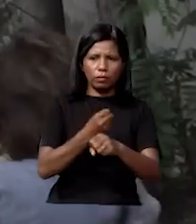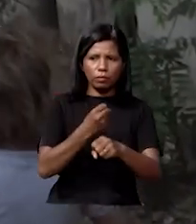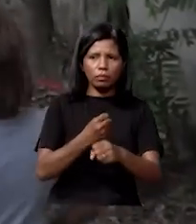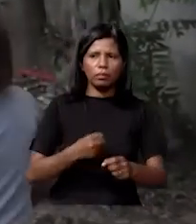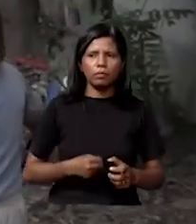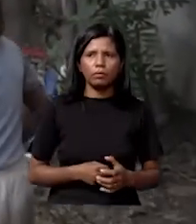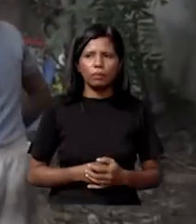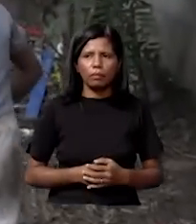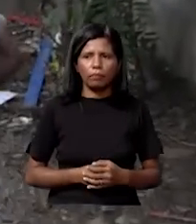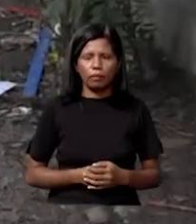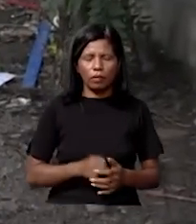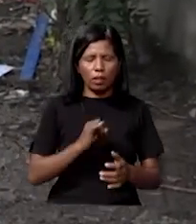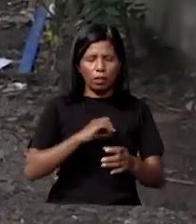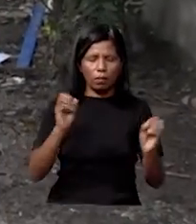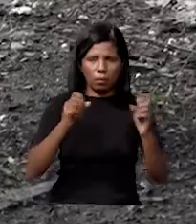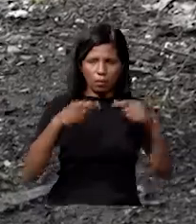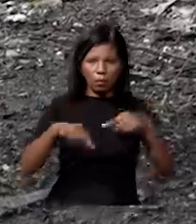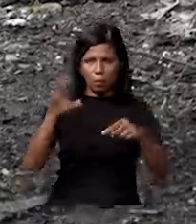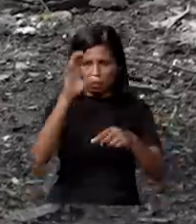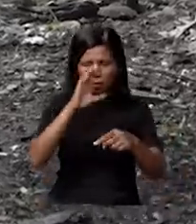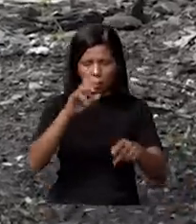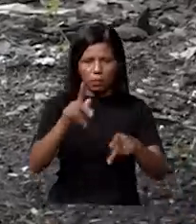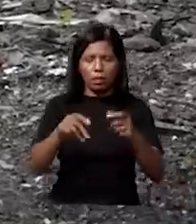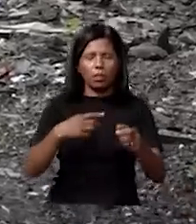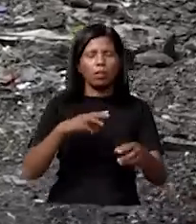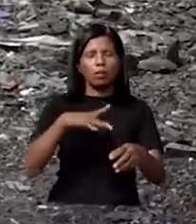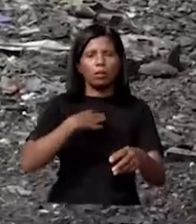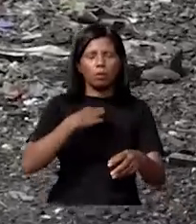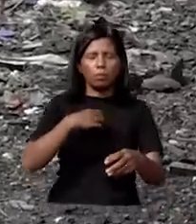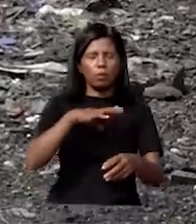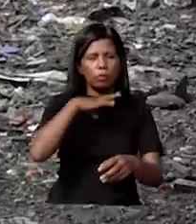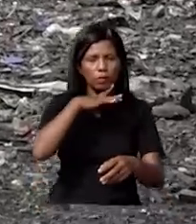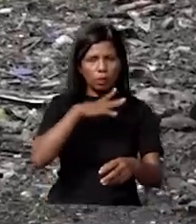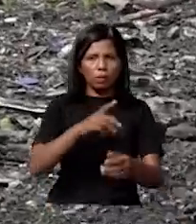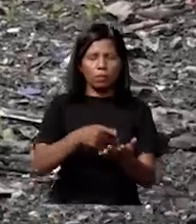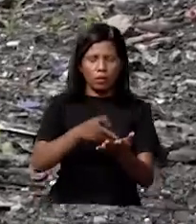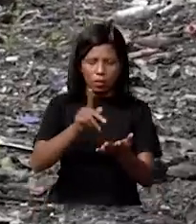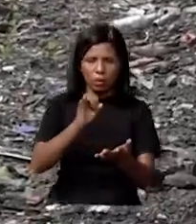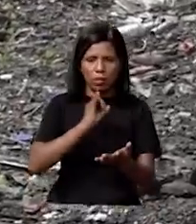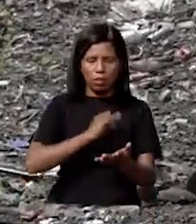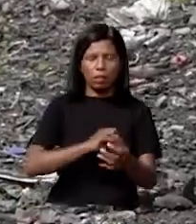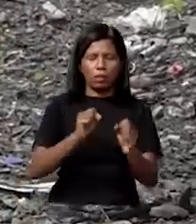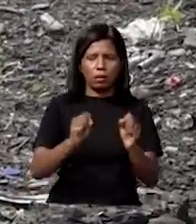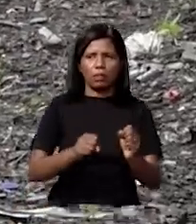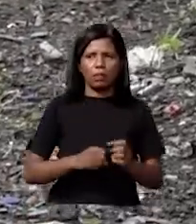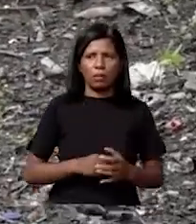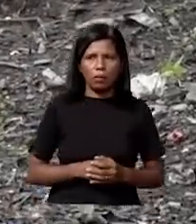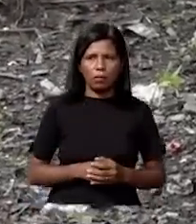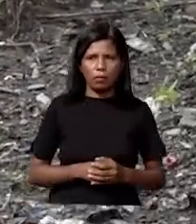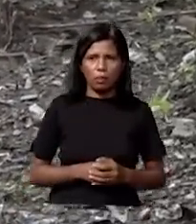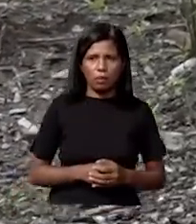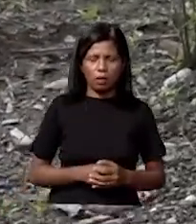hau labaona hau bukari temen ropa puer hau pasimos masilu hau mos makana yanon